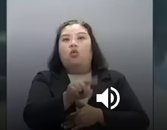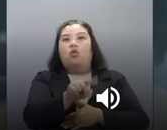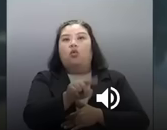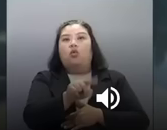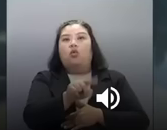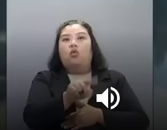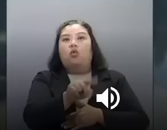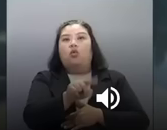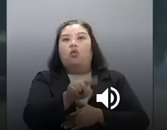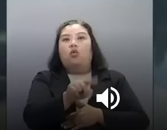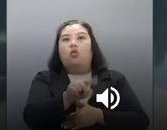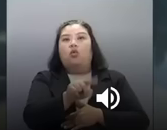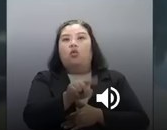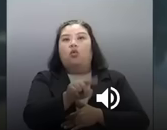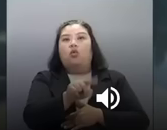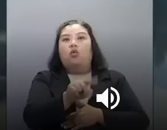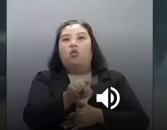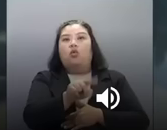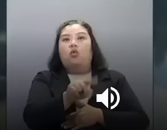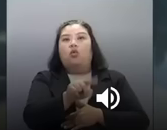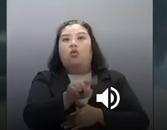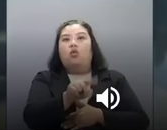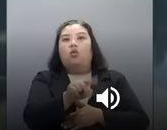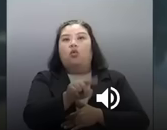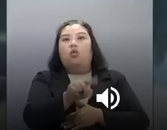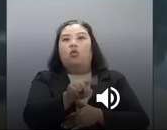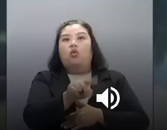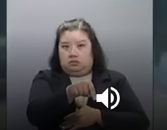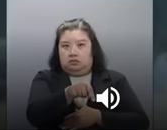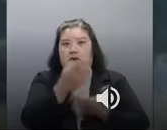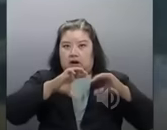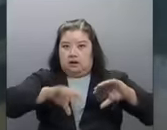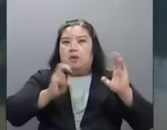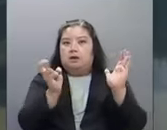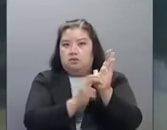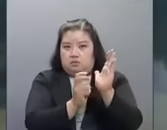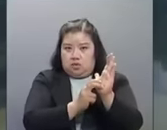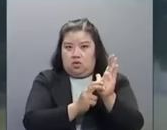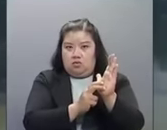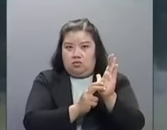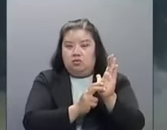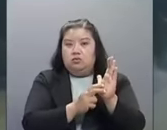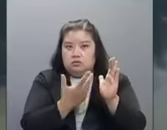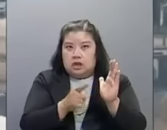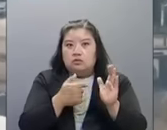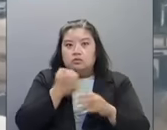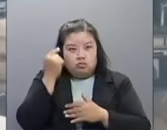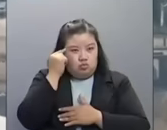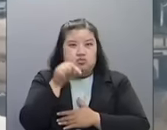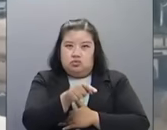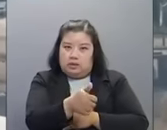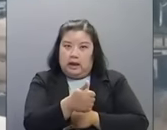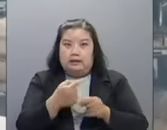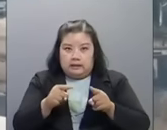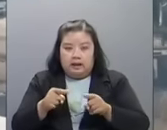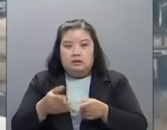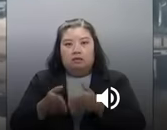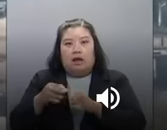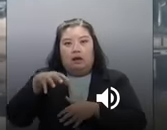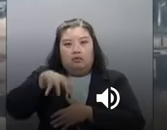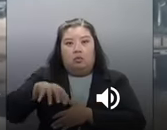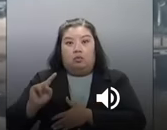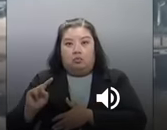าะโดปยอปดูสิทธิภาพลอติลอเช ทำการรับรู้ว่ามีค่ะแต่สำหรับ2เมื